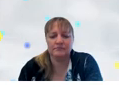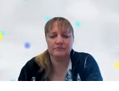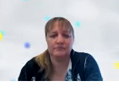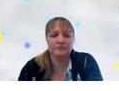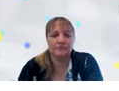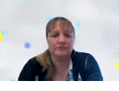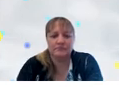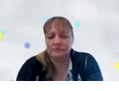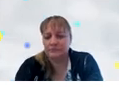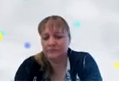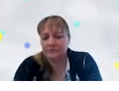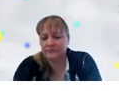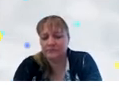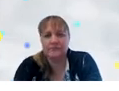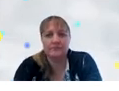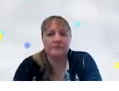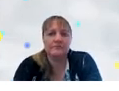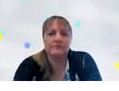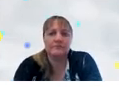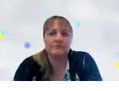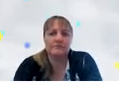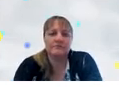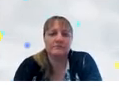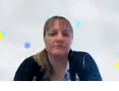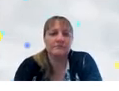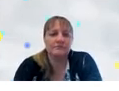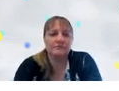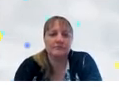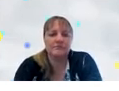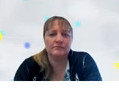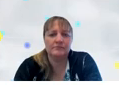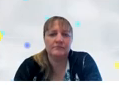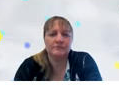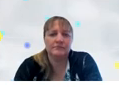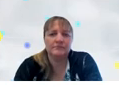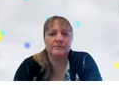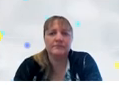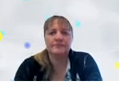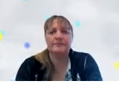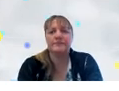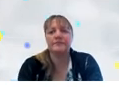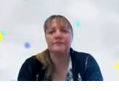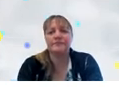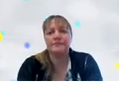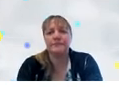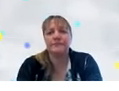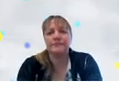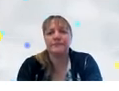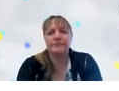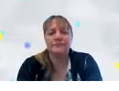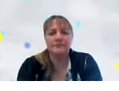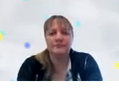wird es gibt eben dieses angst konnte ihr begehren angebot das jetzt beginnt schon gesehen haben dann gibt es einen intensiven austausch